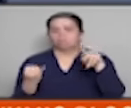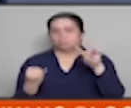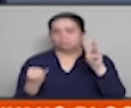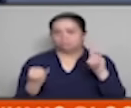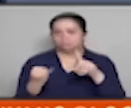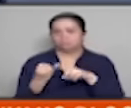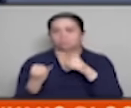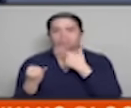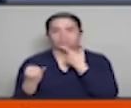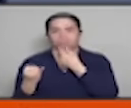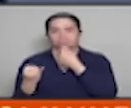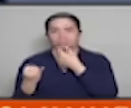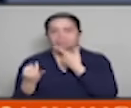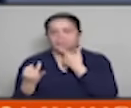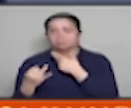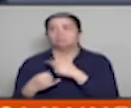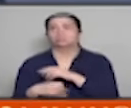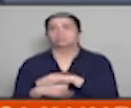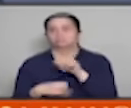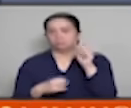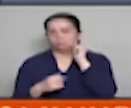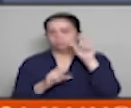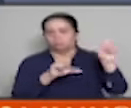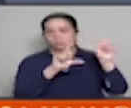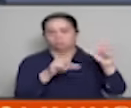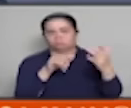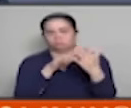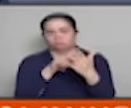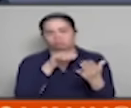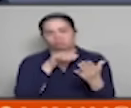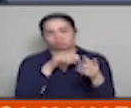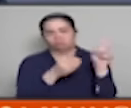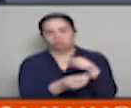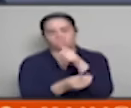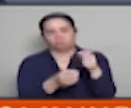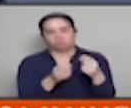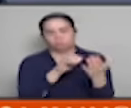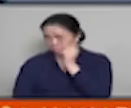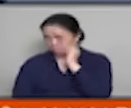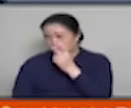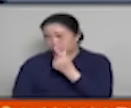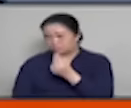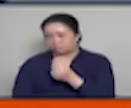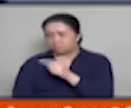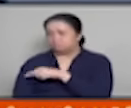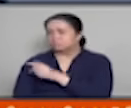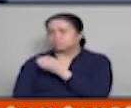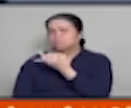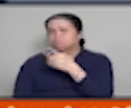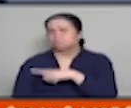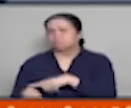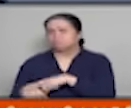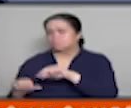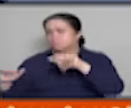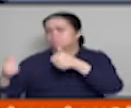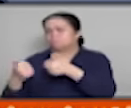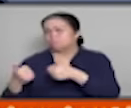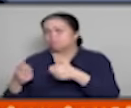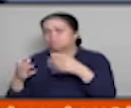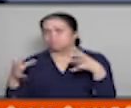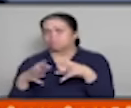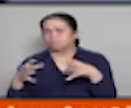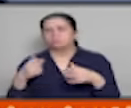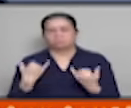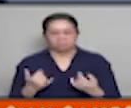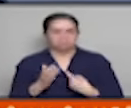PWD, LGBT? Opo, sir. Yun ang palagi niyang kinakana, yung pinagdidiskitahan. Oo. Sa inyo po, ilang beses na kayo hinamon niya ng away?